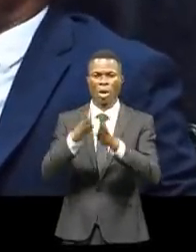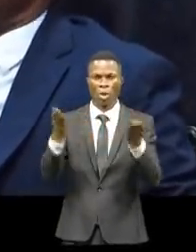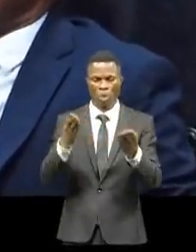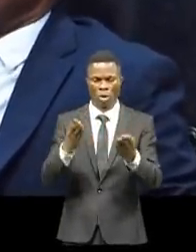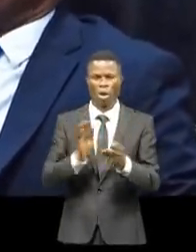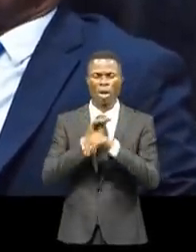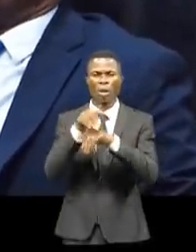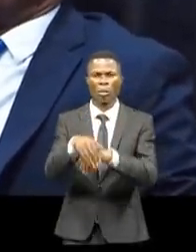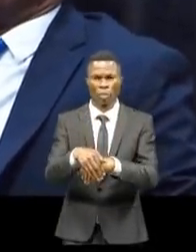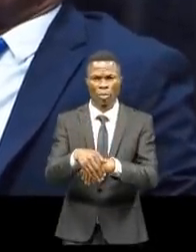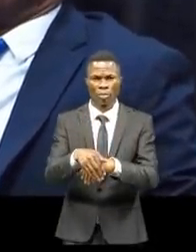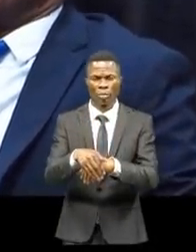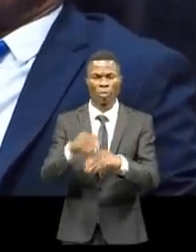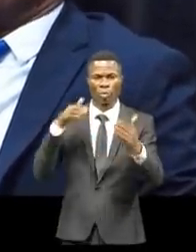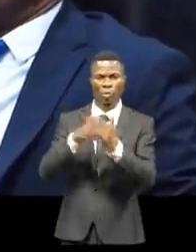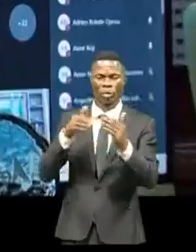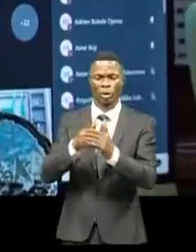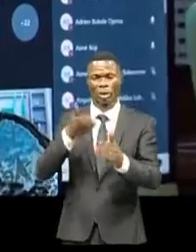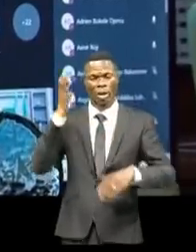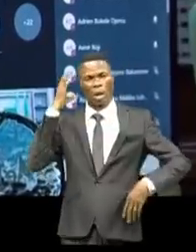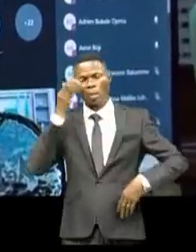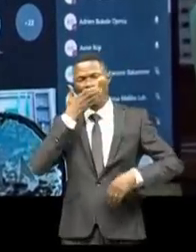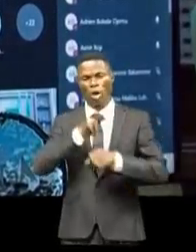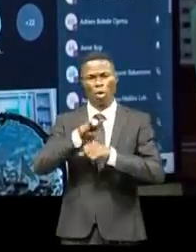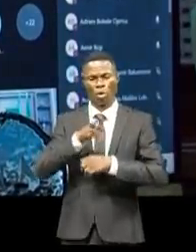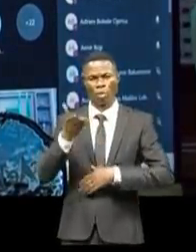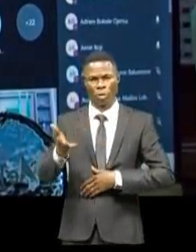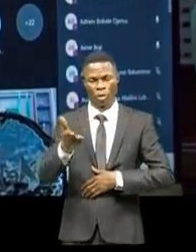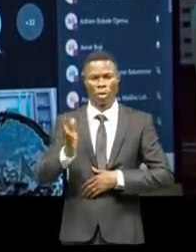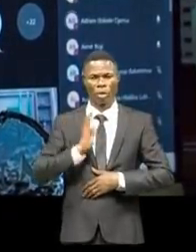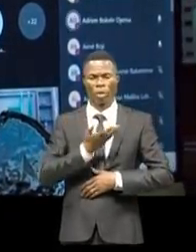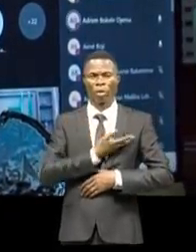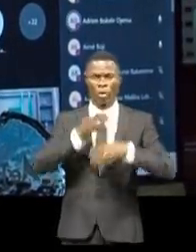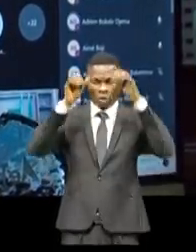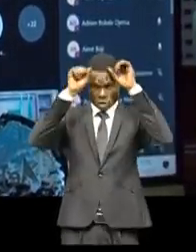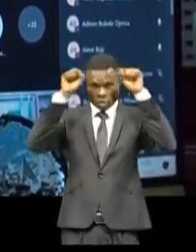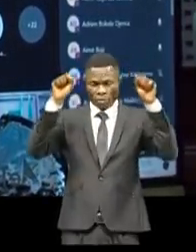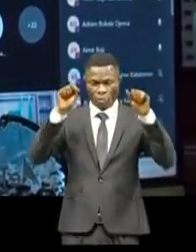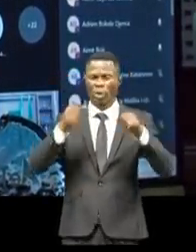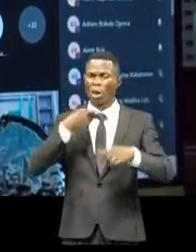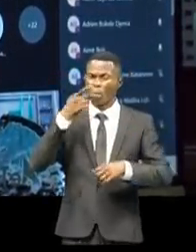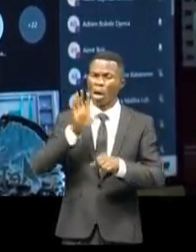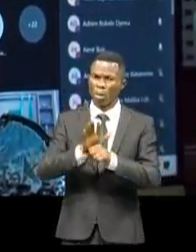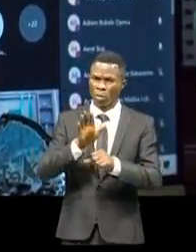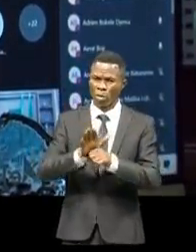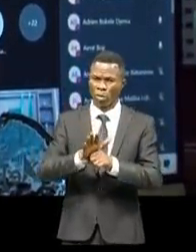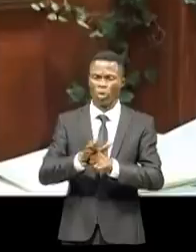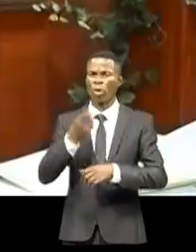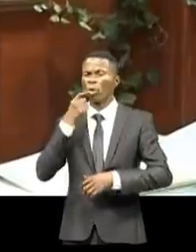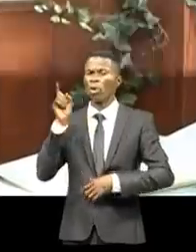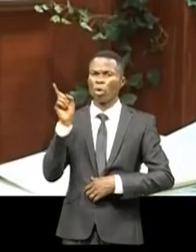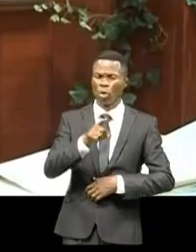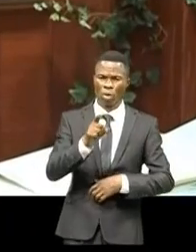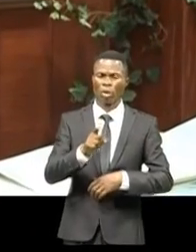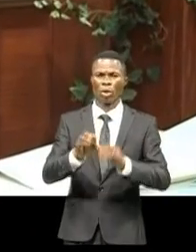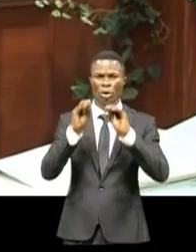de plus sous la menace de la pandémie à Covid-19, le président de la République a insisté sur l'impératif